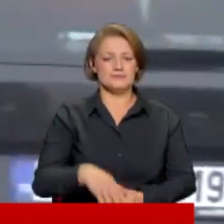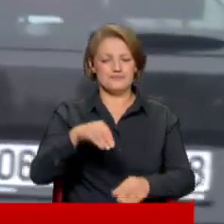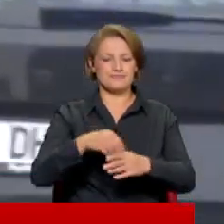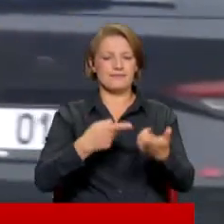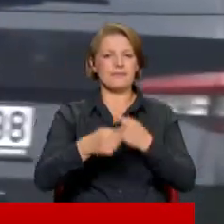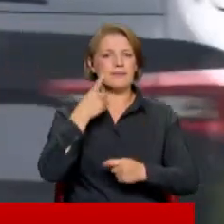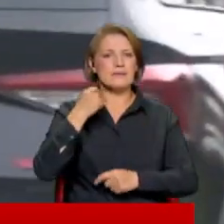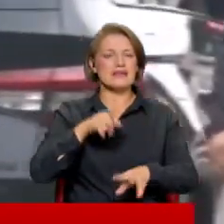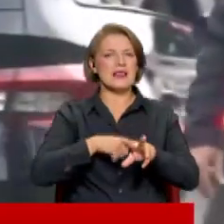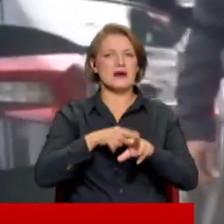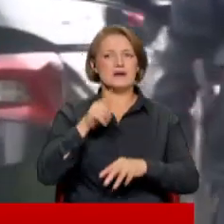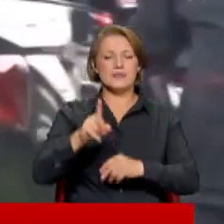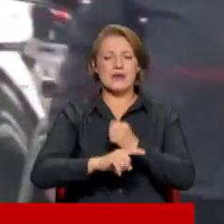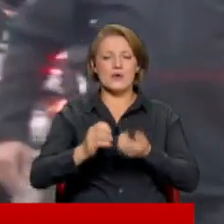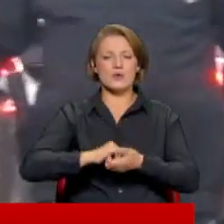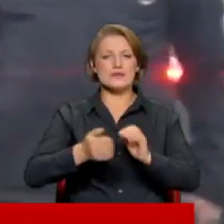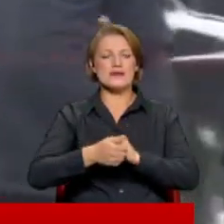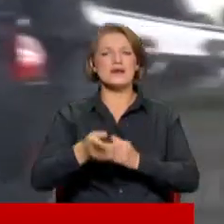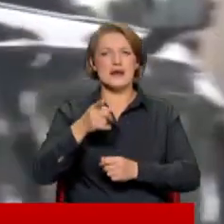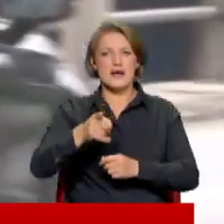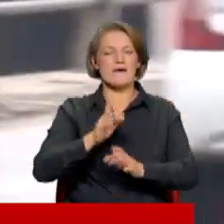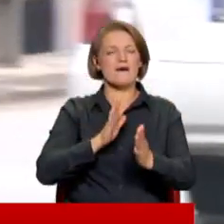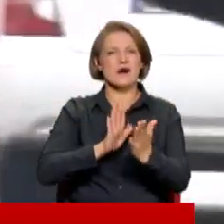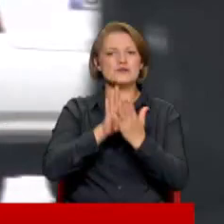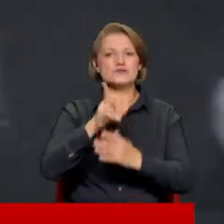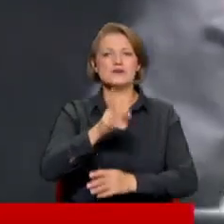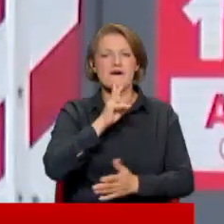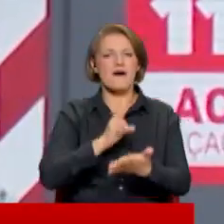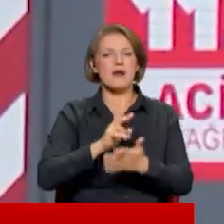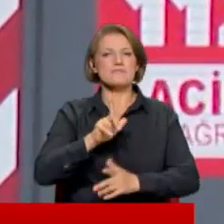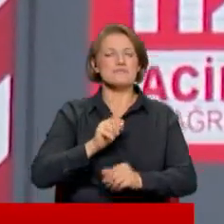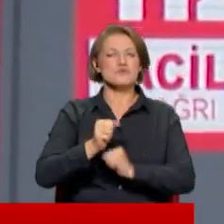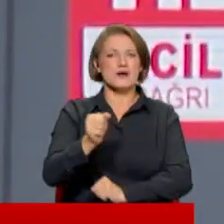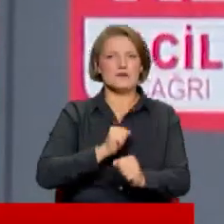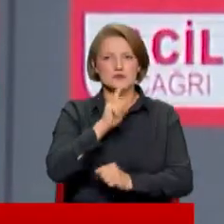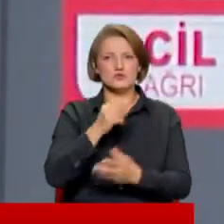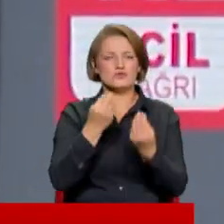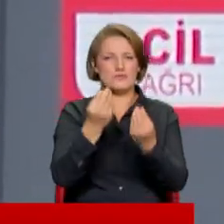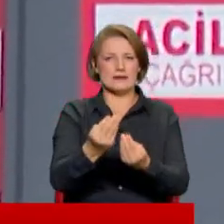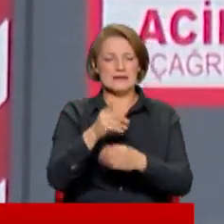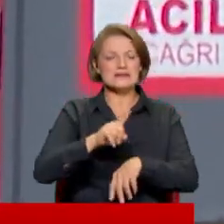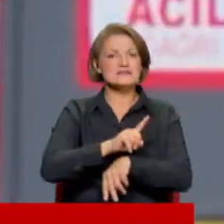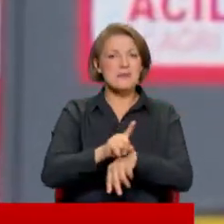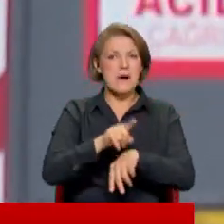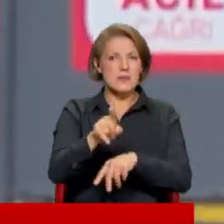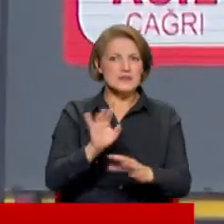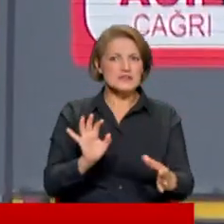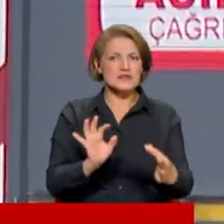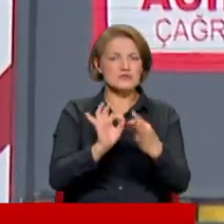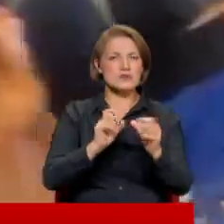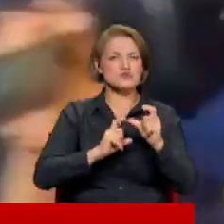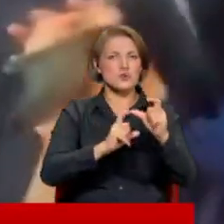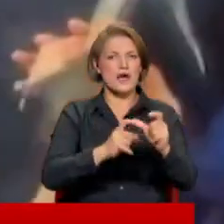İçişleri Bakanı Yerlikaya terör örgütleri ve çetelere karşı kararlı mücadele sözü verirken İçişleri Bakanlığı'na saldırının zamanlaması için sorulan